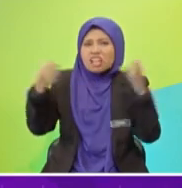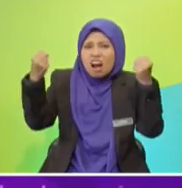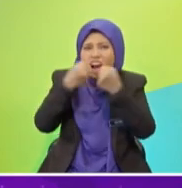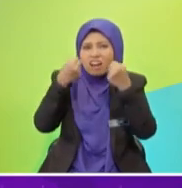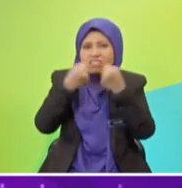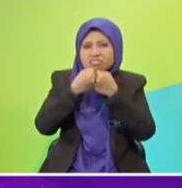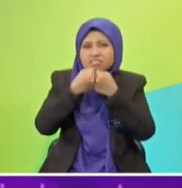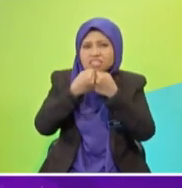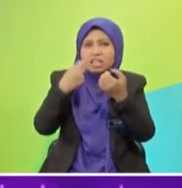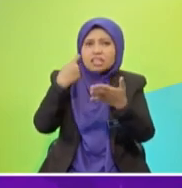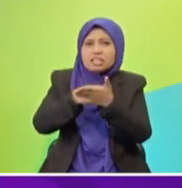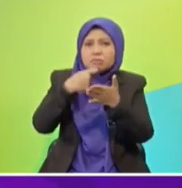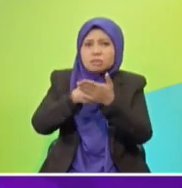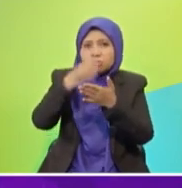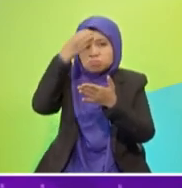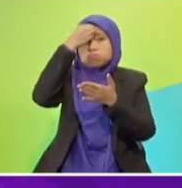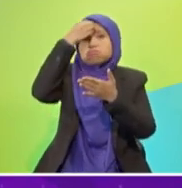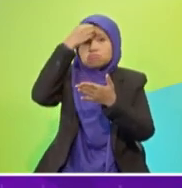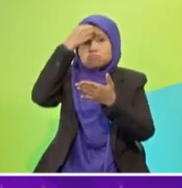kepalanya benjol